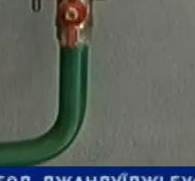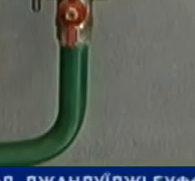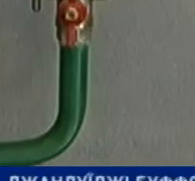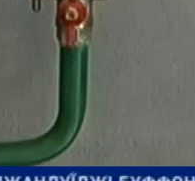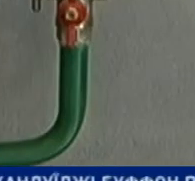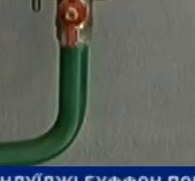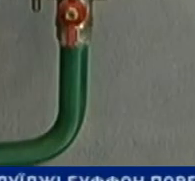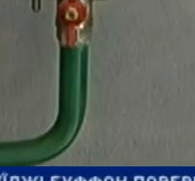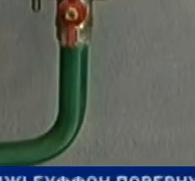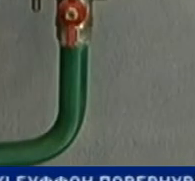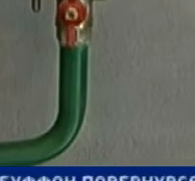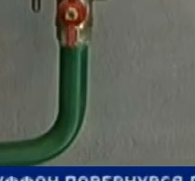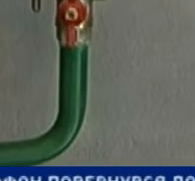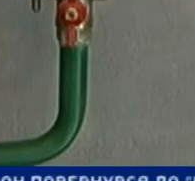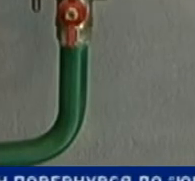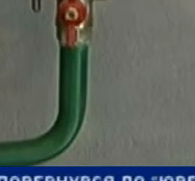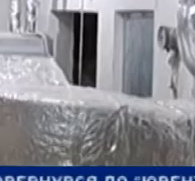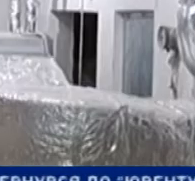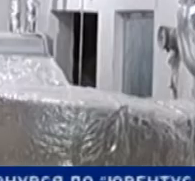та Новопольовій 97.